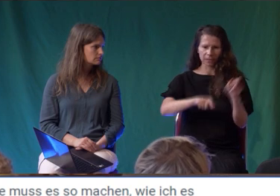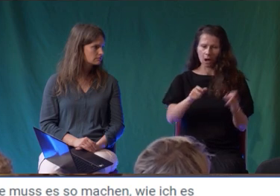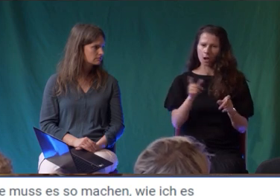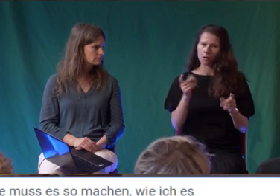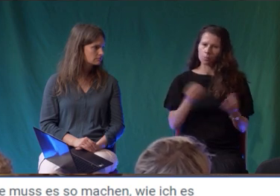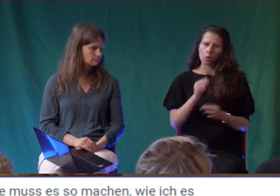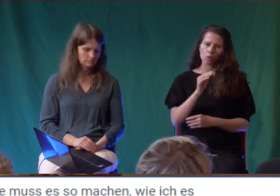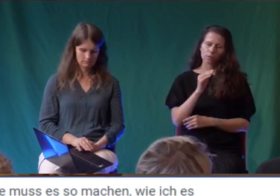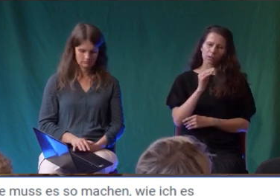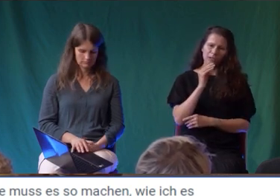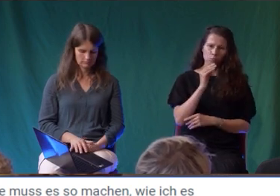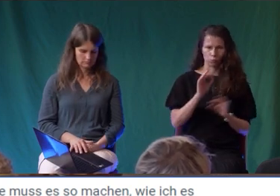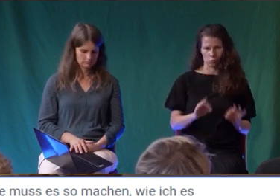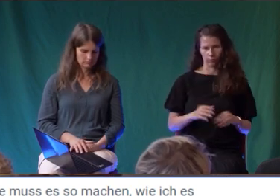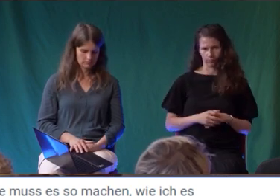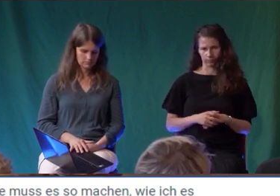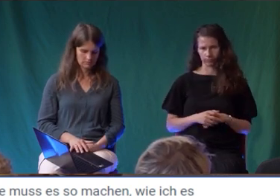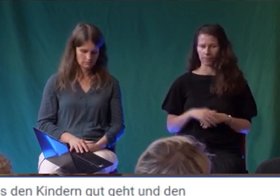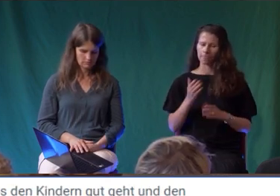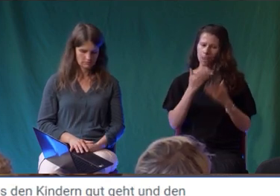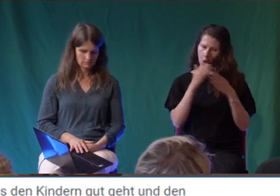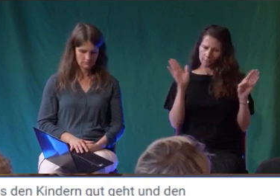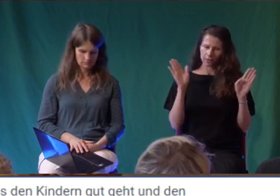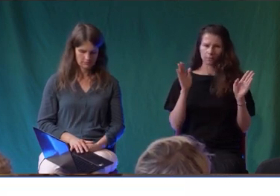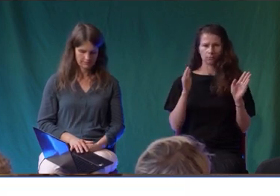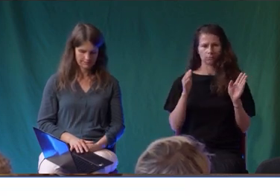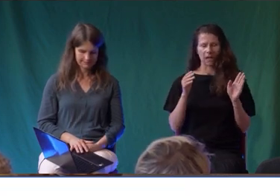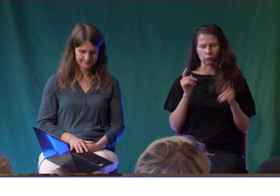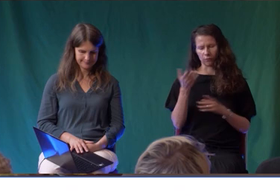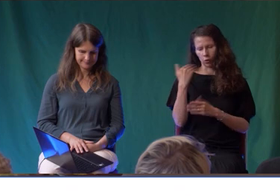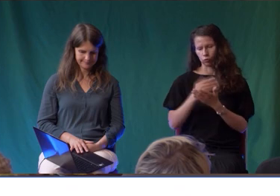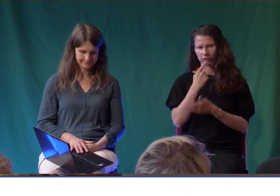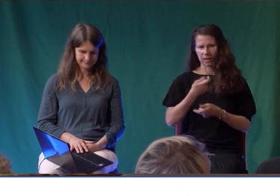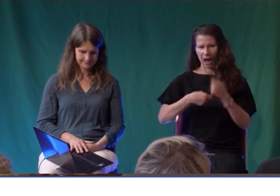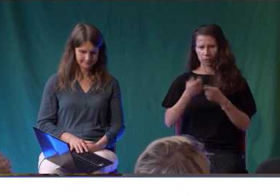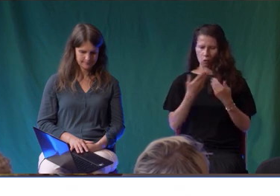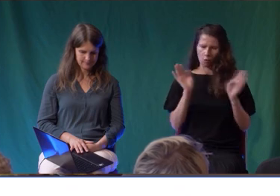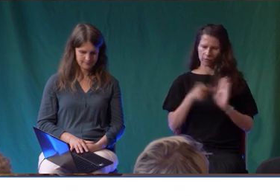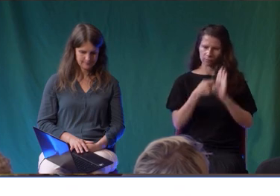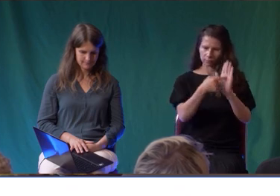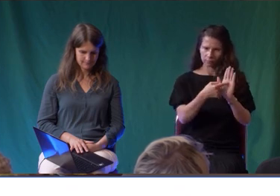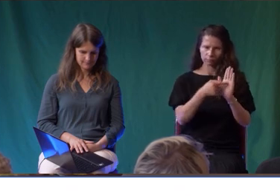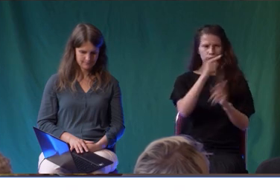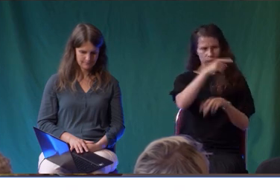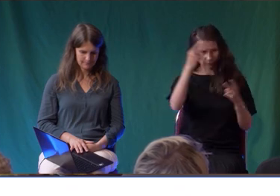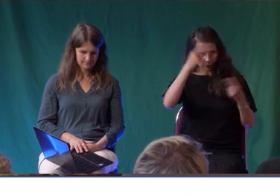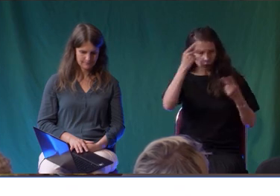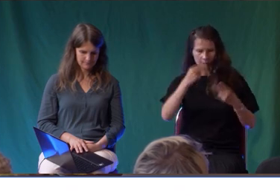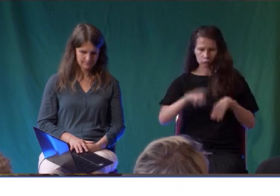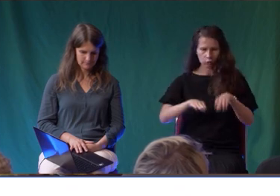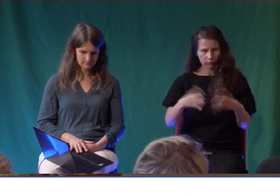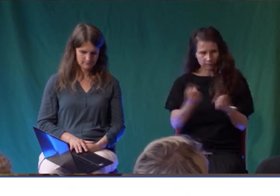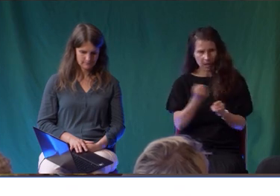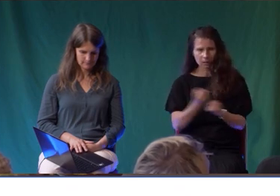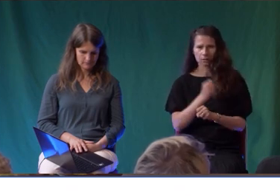genau Offenheit Nachvollziehbarkeit der eigenen Handlung hatte ich schon gesagt und die gemeinsame Gestaltung der Unterstützung